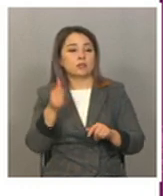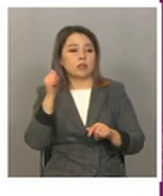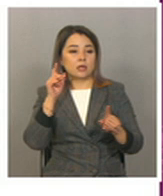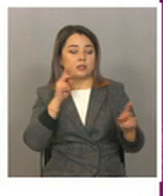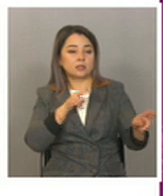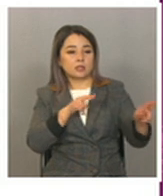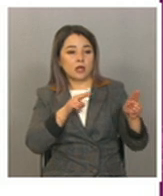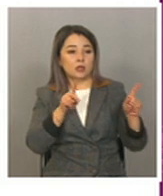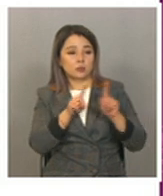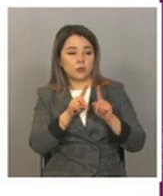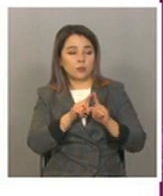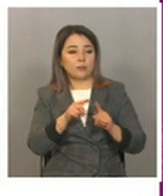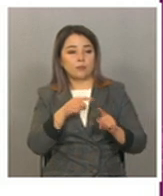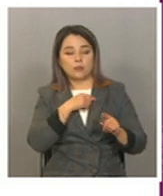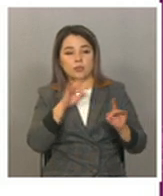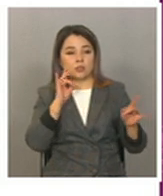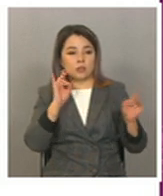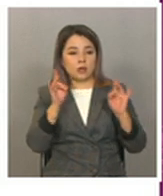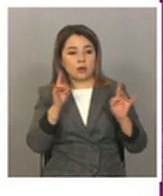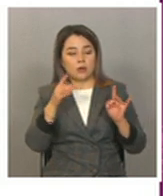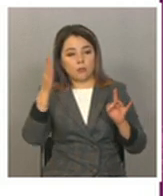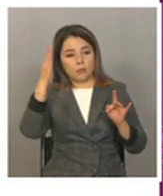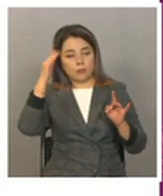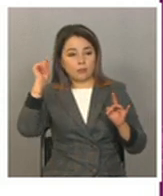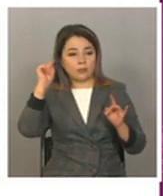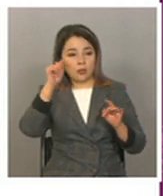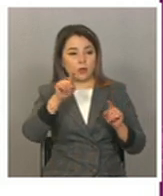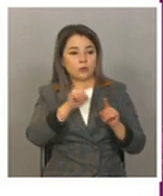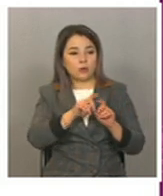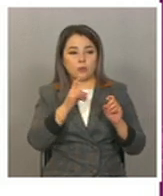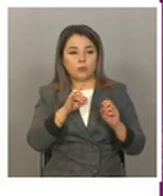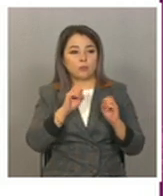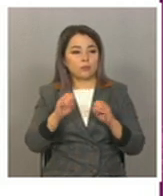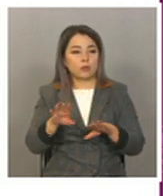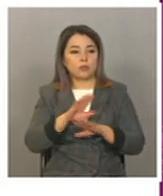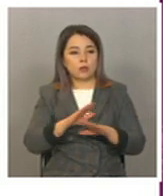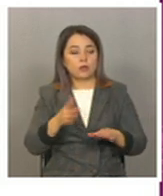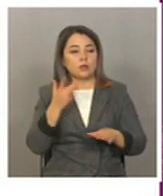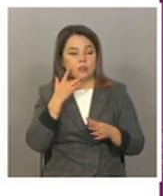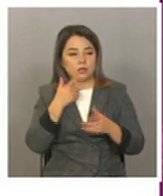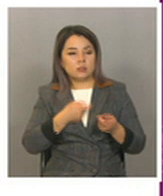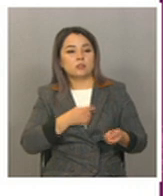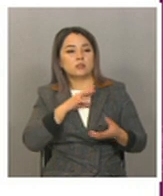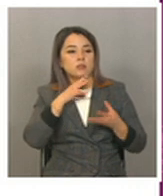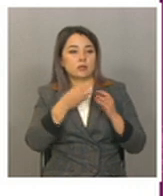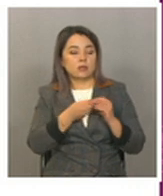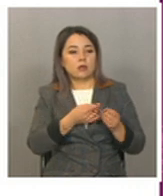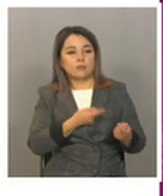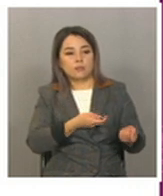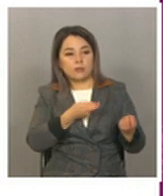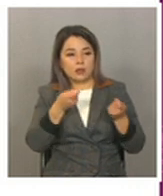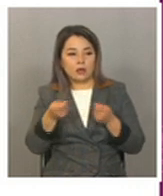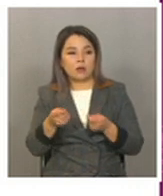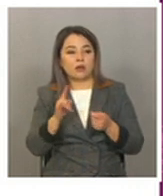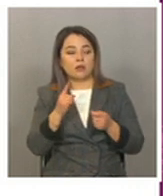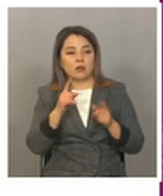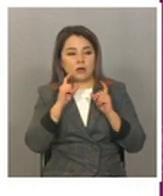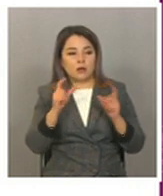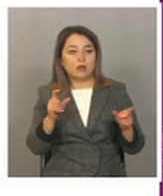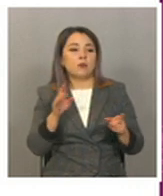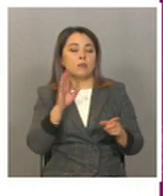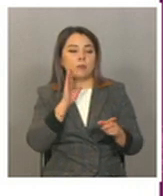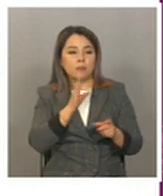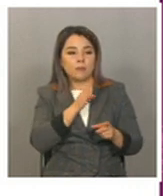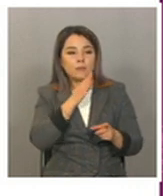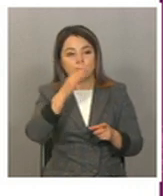выстрел, и пуля просвистела у нее над головой, не бросила своей ноши. А малыш все плакал, звал отца, звал мать.